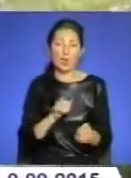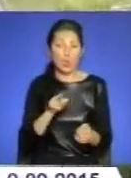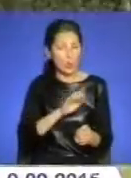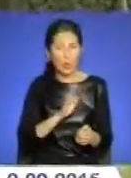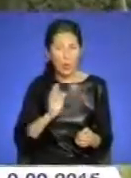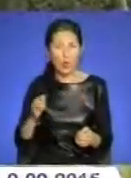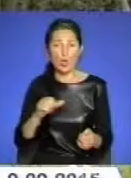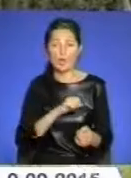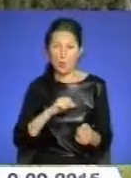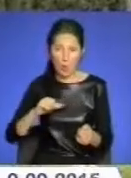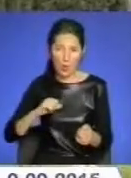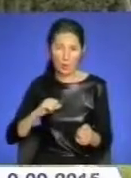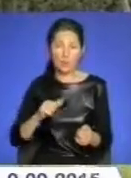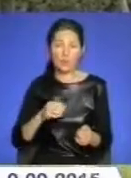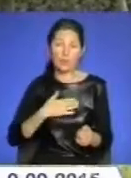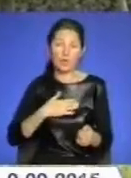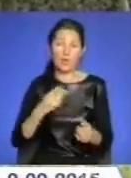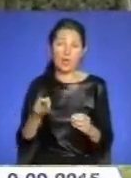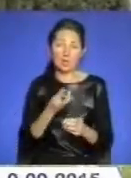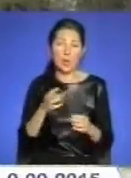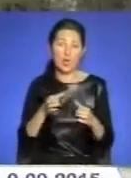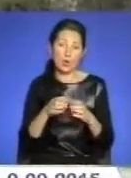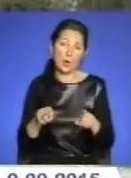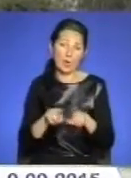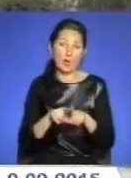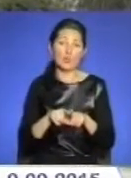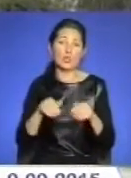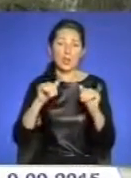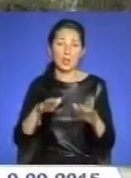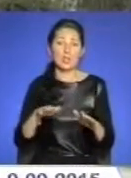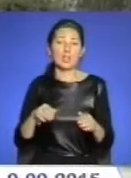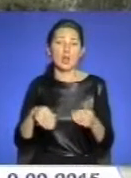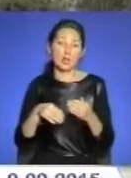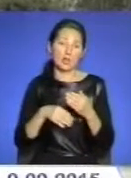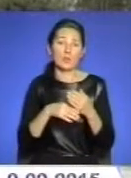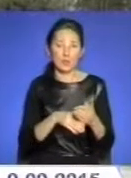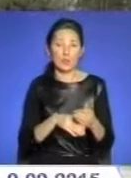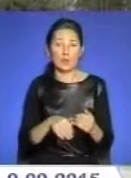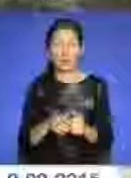вирішила також долучитися до справи. Хоча ненадовго, бо треба було йти готувати сюжет до ефіру.